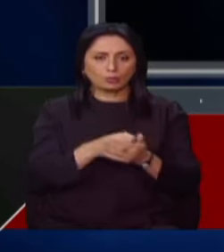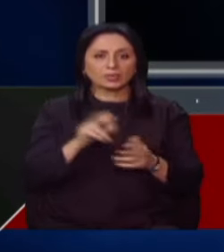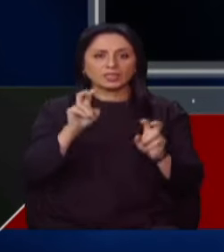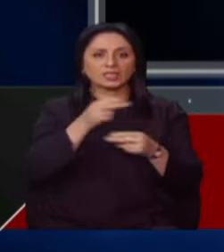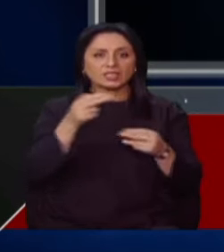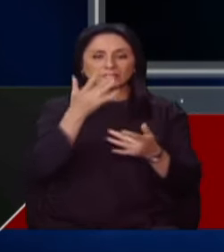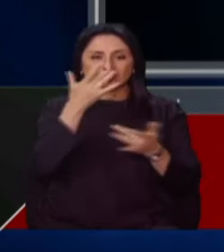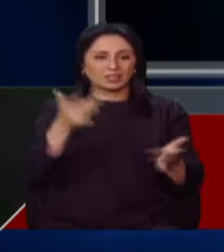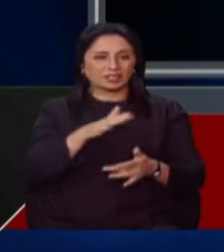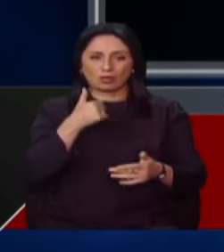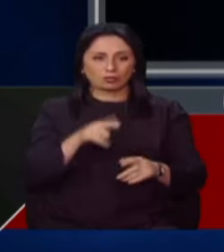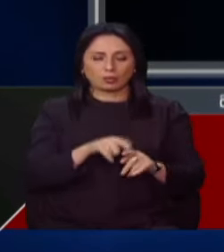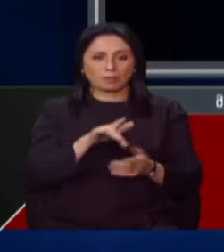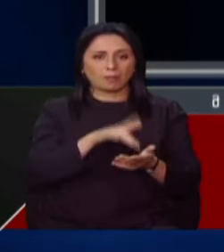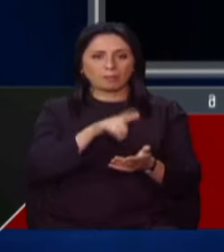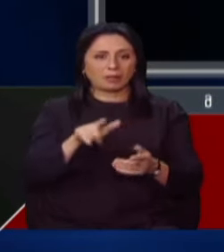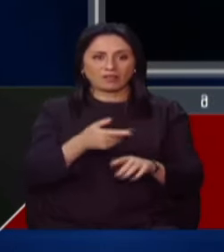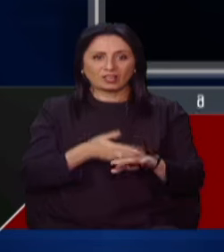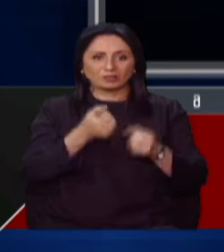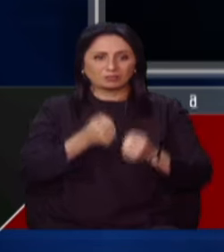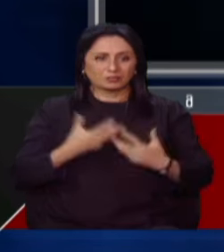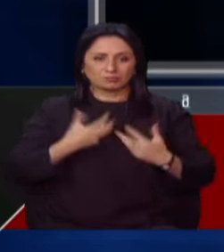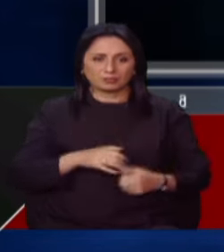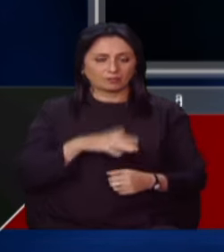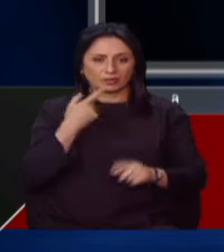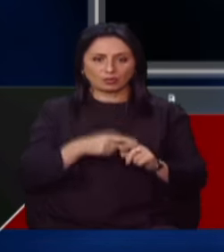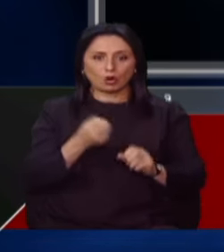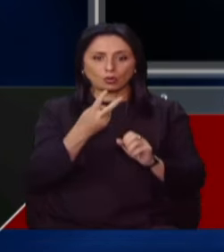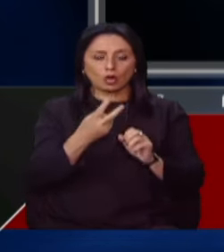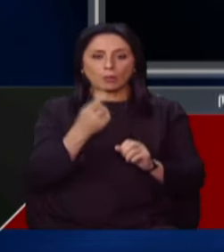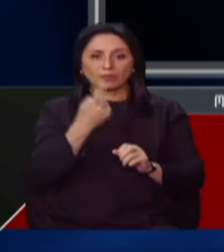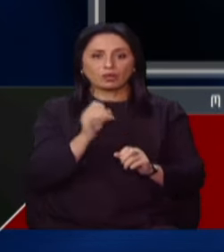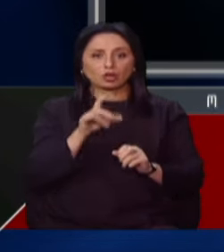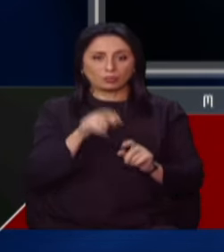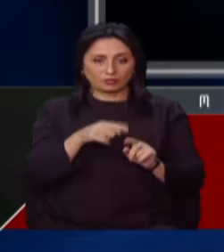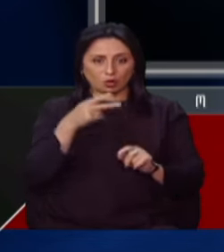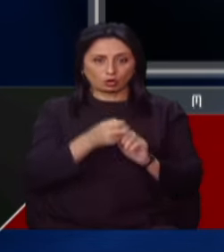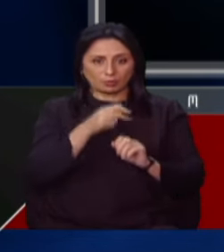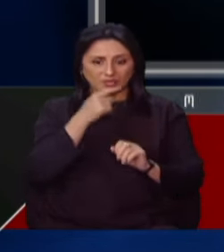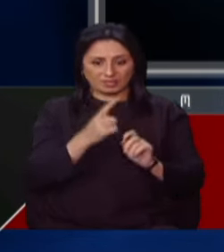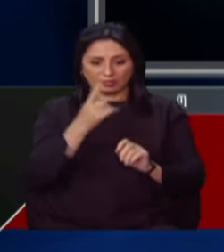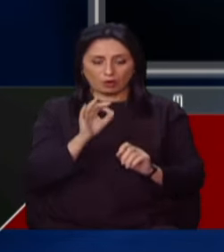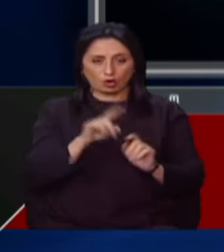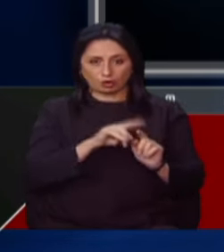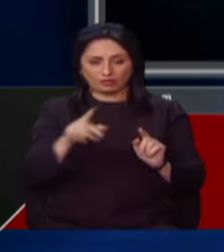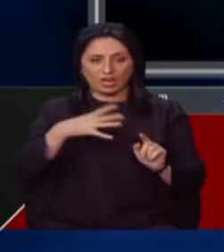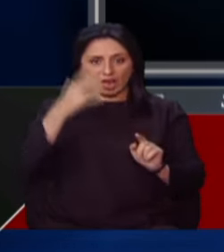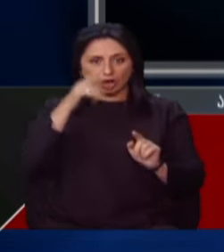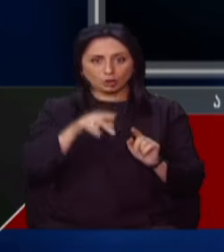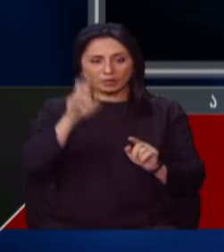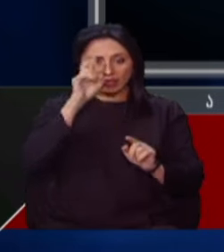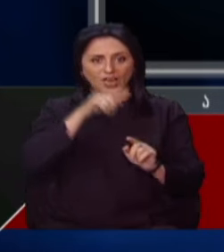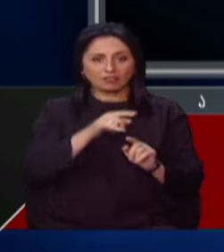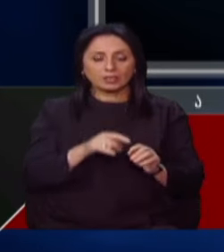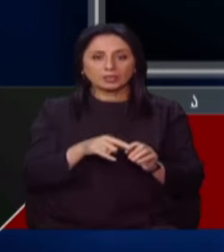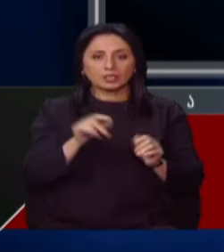თემაზე საჯაროდ არ გვესაუბრა, რათა მოსახლეობა არ დაგვეთორგუნა, მაგრამ 2012 წლის 1 ოქტომბრიდან მოყოლებული დღემდე საქართველოს და ქართული ოცნების